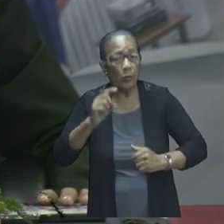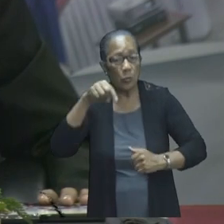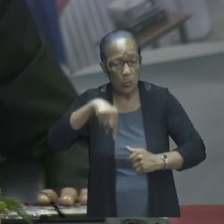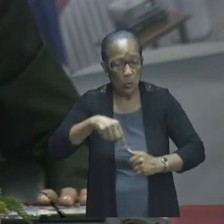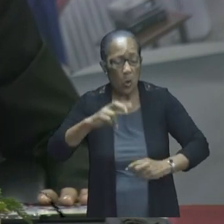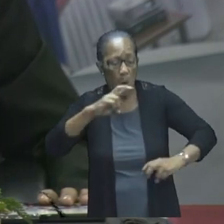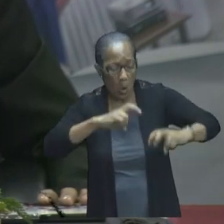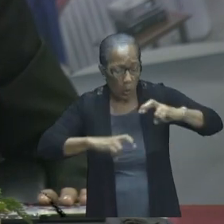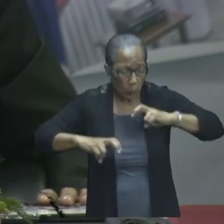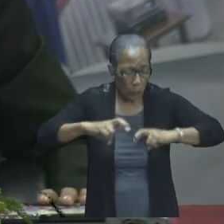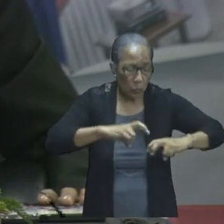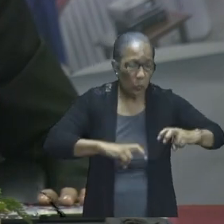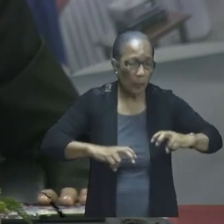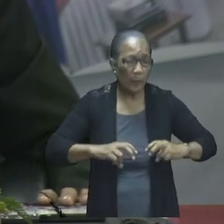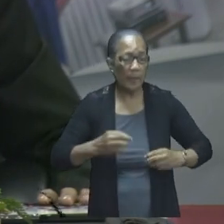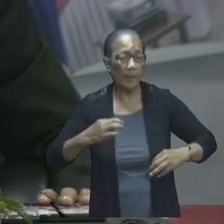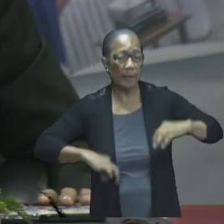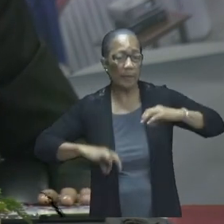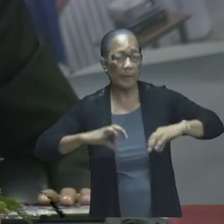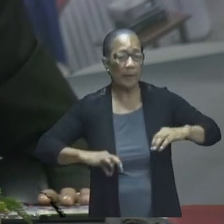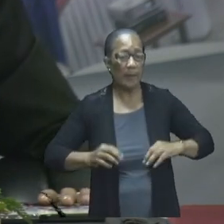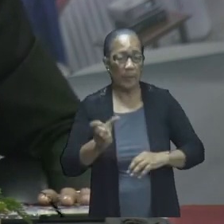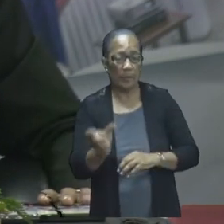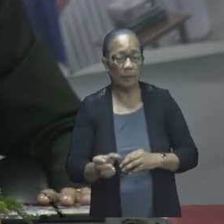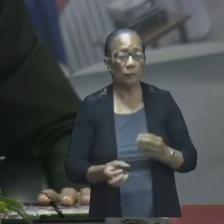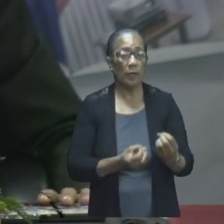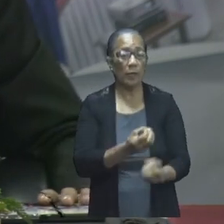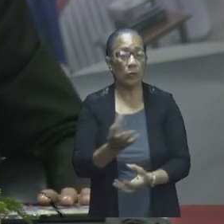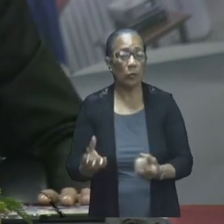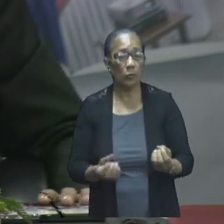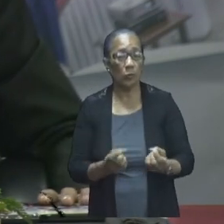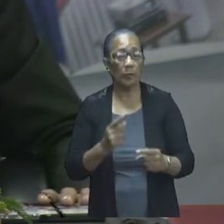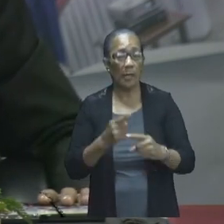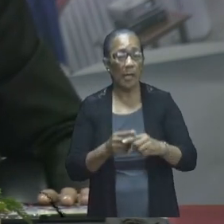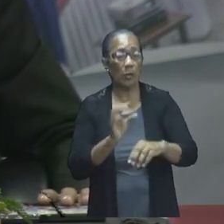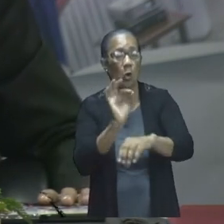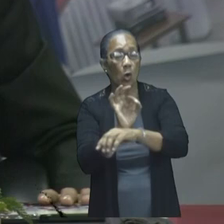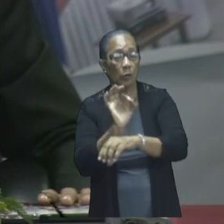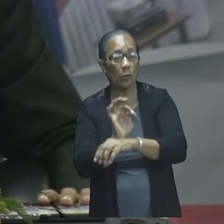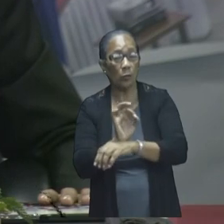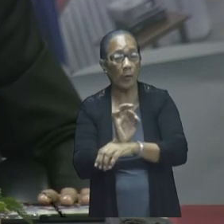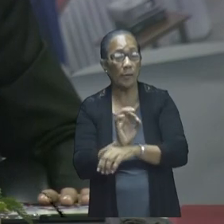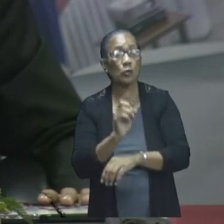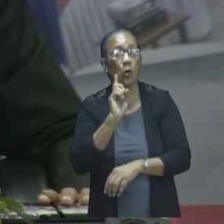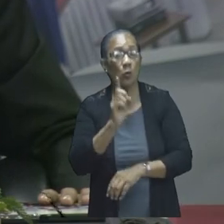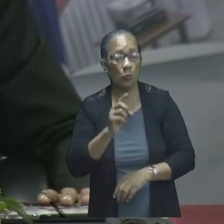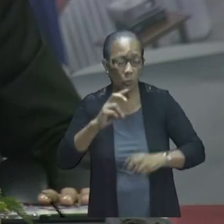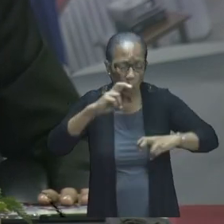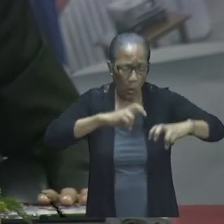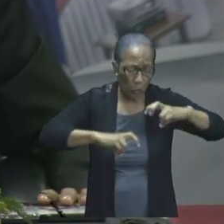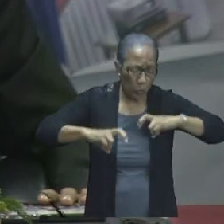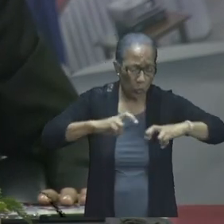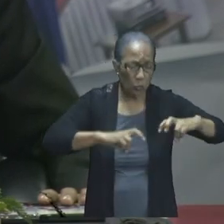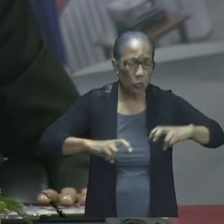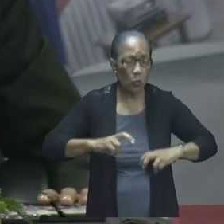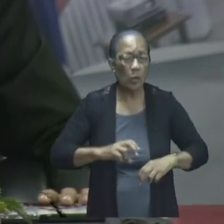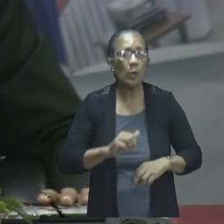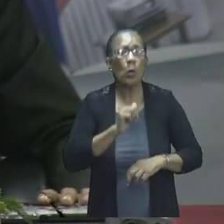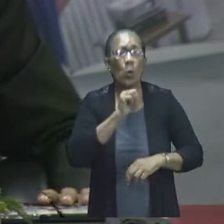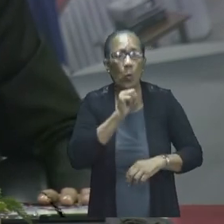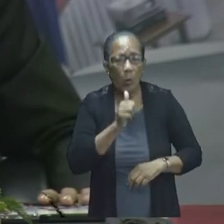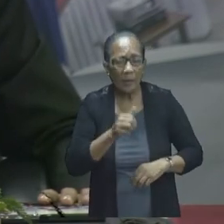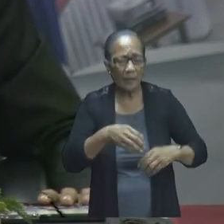minister economische zaken met de arbeid meester onderwijs even goed moeten onderzoeken maar wat is die groep die geregistreerd